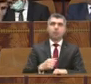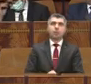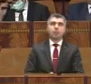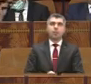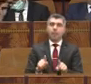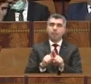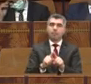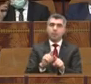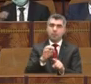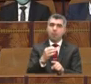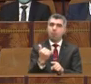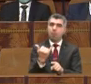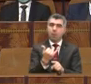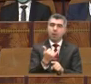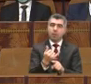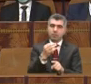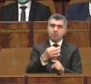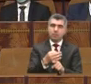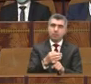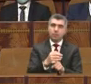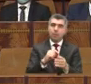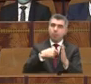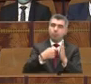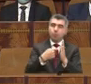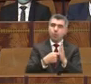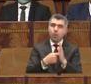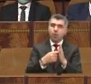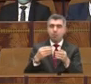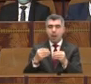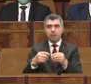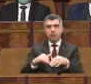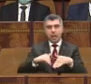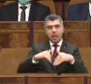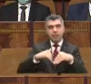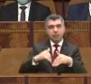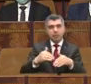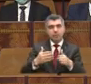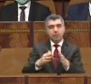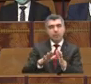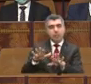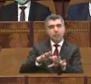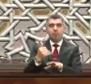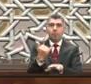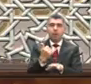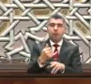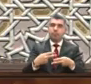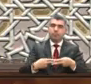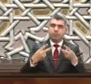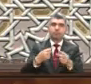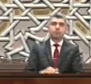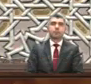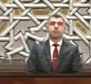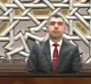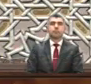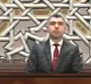كنطلبوا منكم انه هذا المشروع الهيكلي اللي هو مهم لجهه سوس مسا انه يخرج للوجود، وشكرا. شكرا السيد النائب